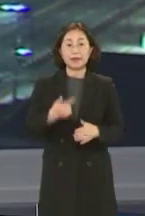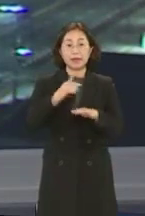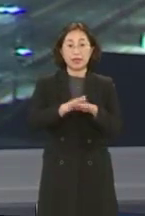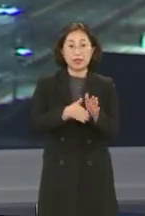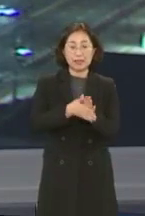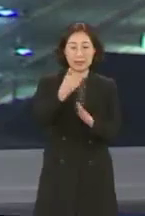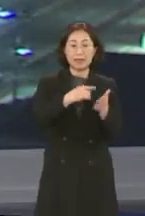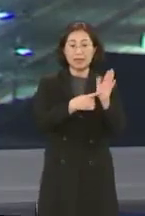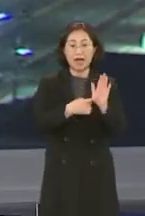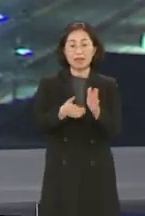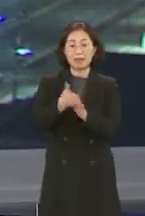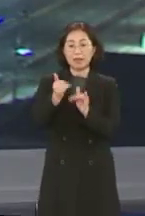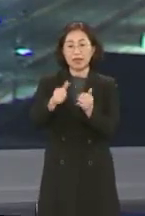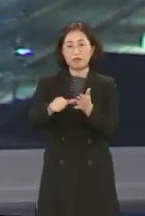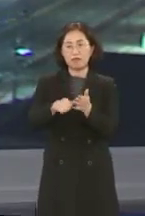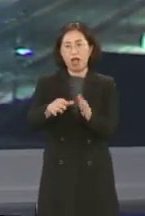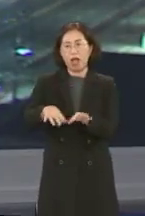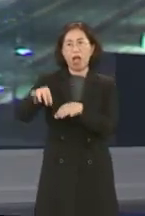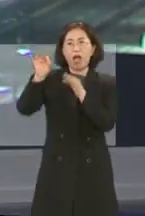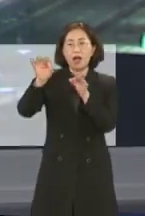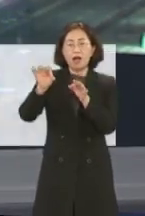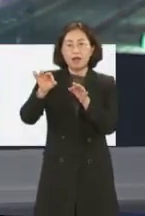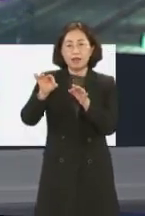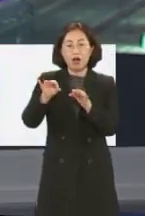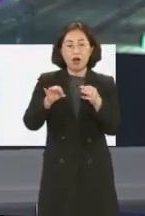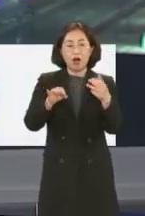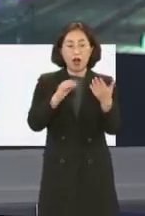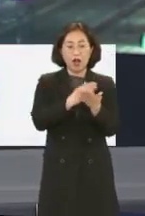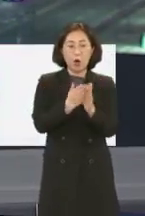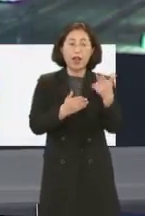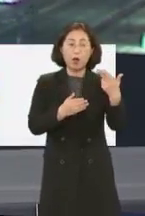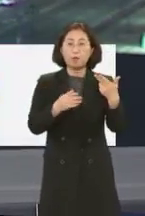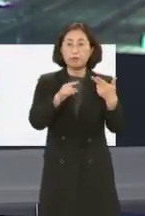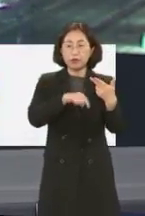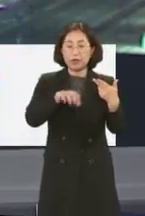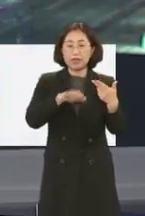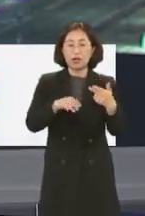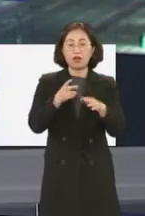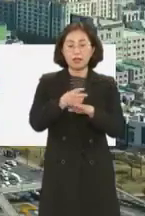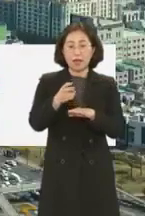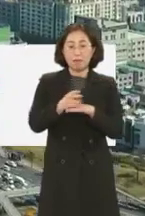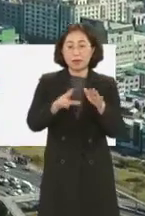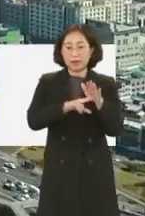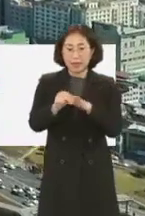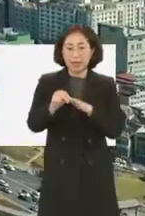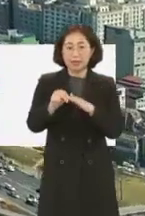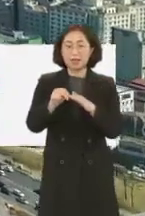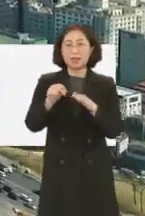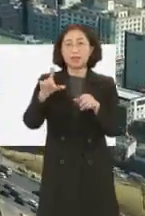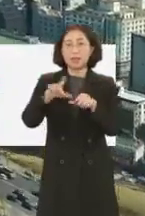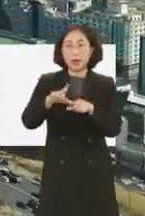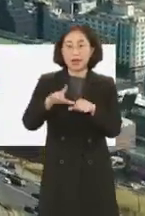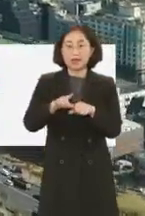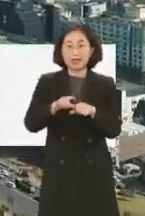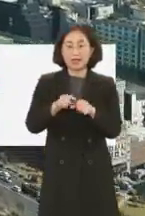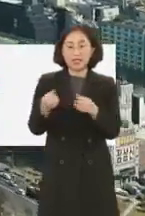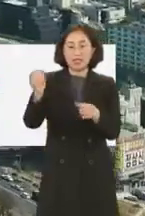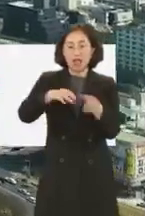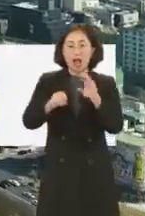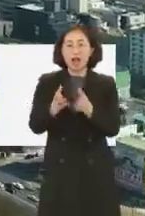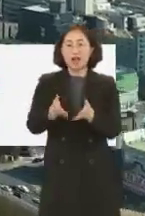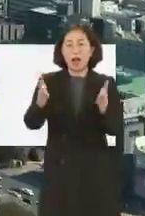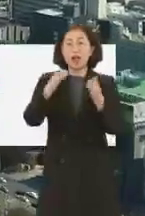대전시가 시민들의 물가 부담 경감을 위해 7대 공공요금 가운데 시내버스와 지하철, 도시가스, 쓰레기 종량제